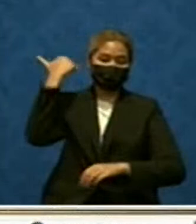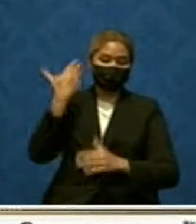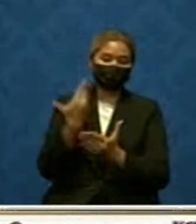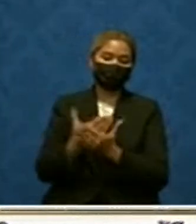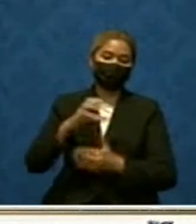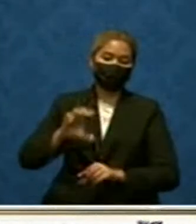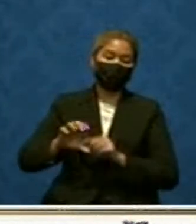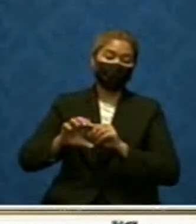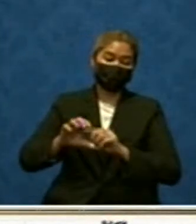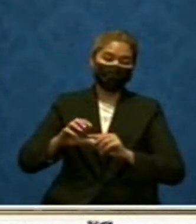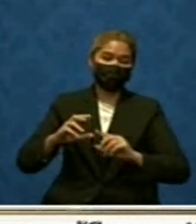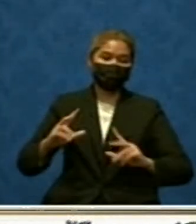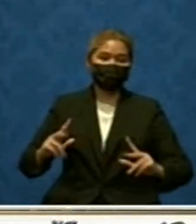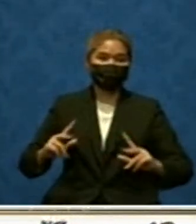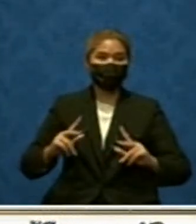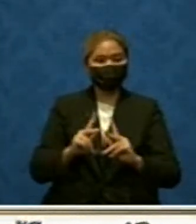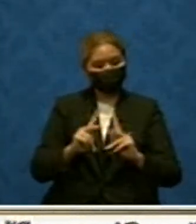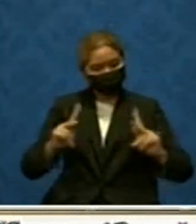ครับ